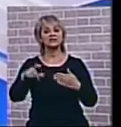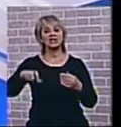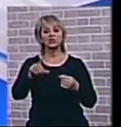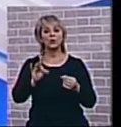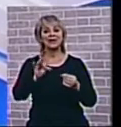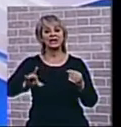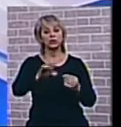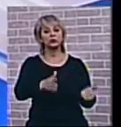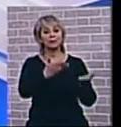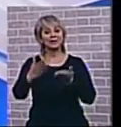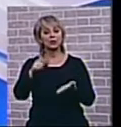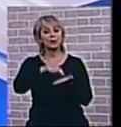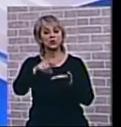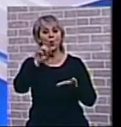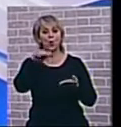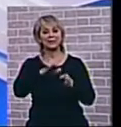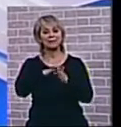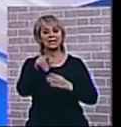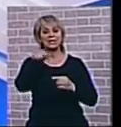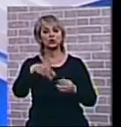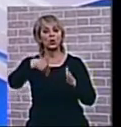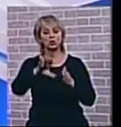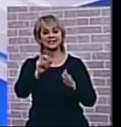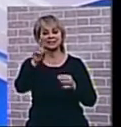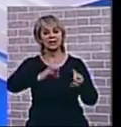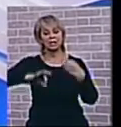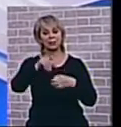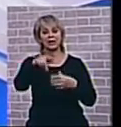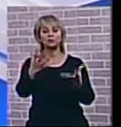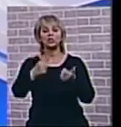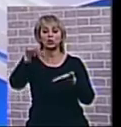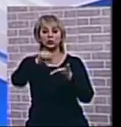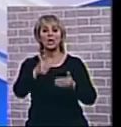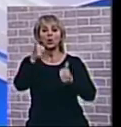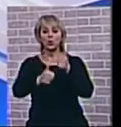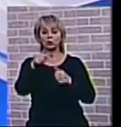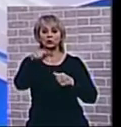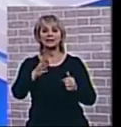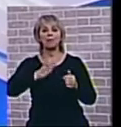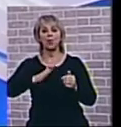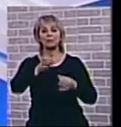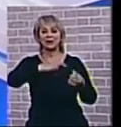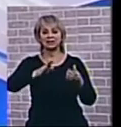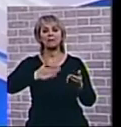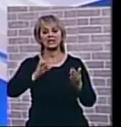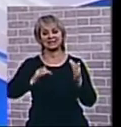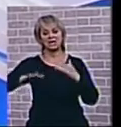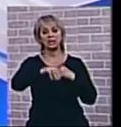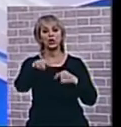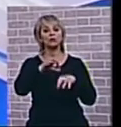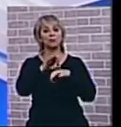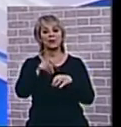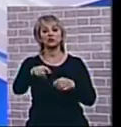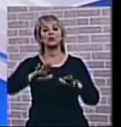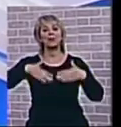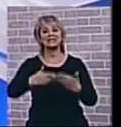Донского региона приглашают поделиться опытом реализации лучших социальных проектов, принять участие в конкурсе «Мой проект – моей стране». Он